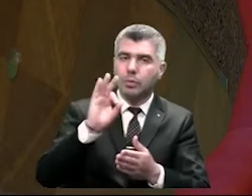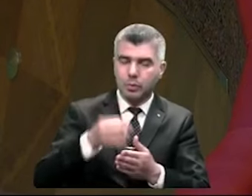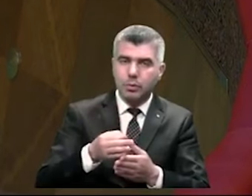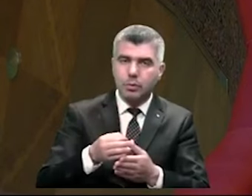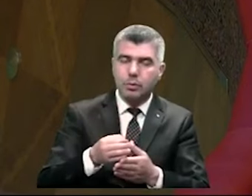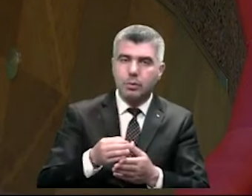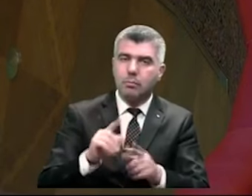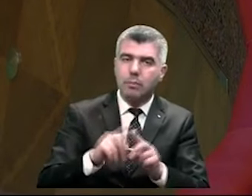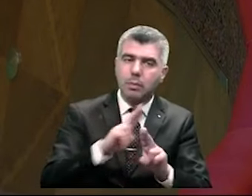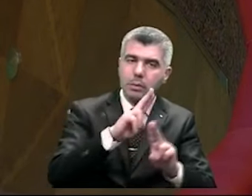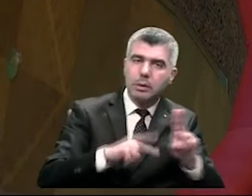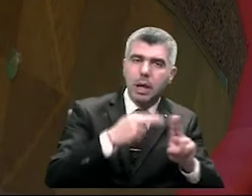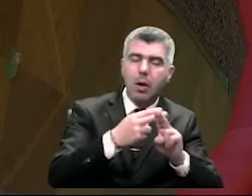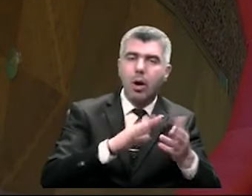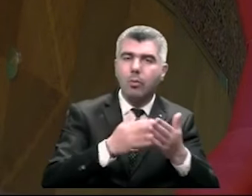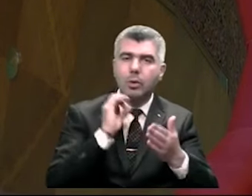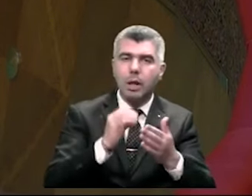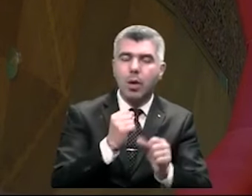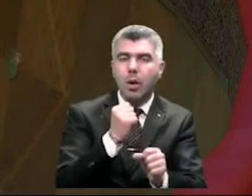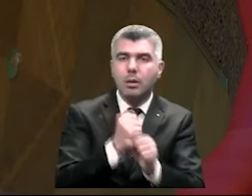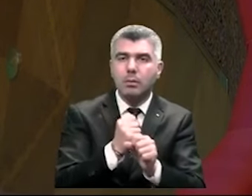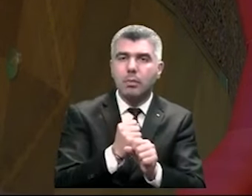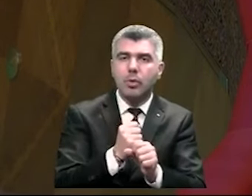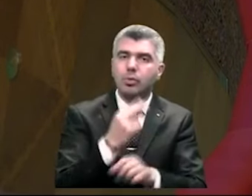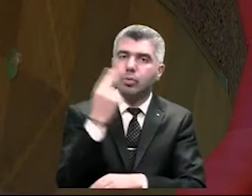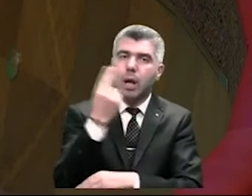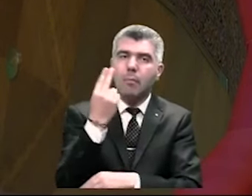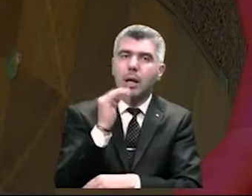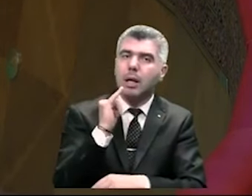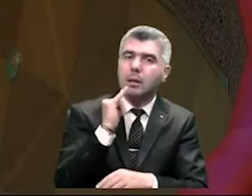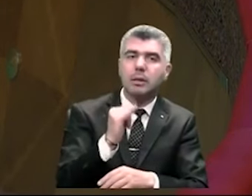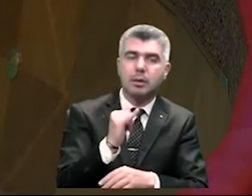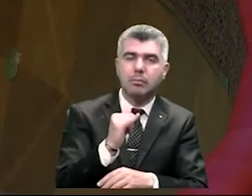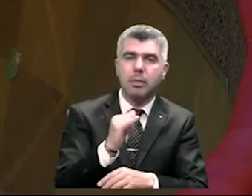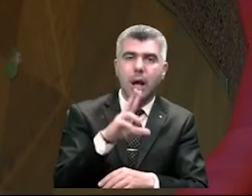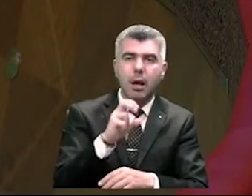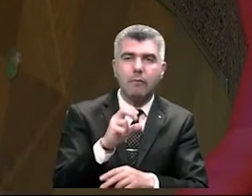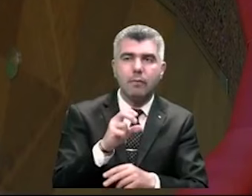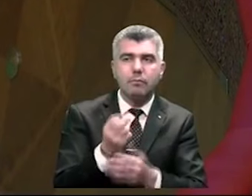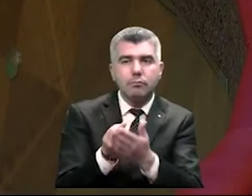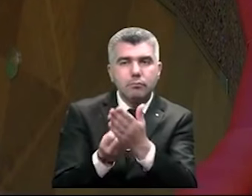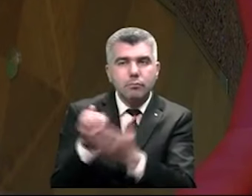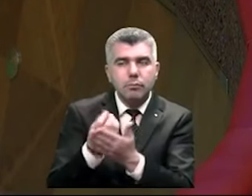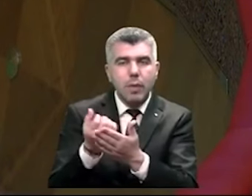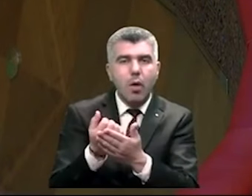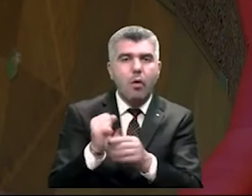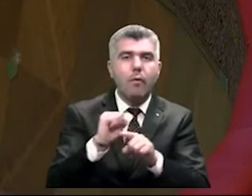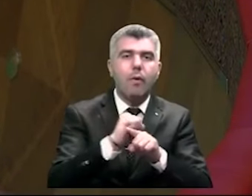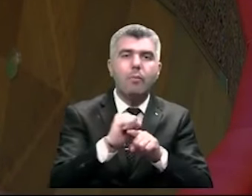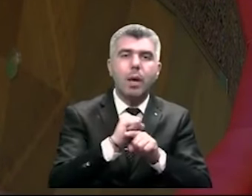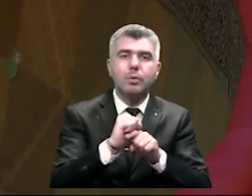باش تجاوب مع متطلبات سوق الشغل ولكن الجامعه كتبقى جامعه باش تفقه الانسان وباش تكون الانسان